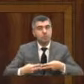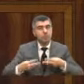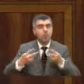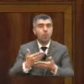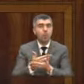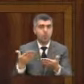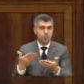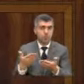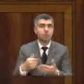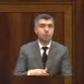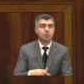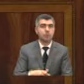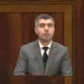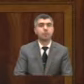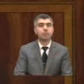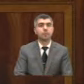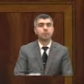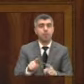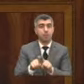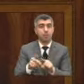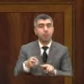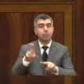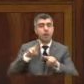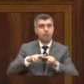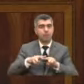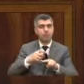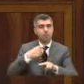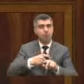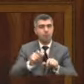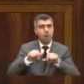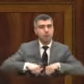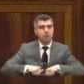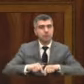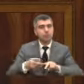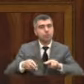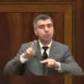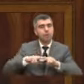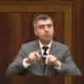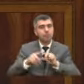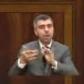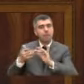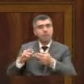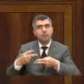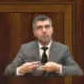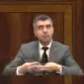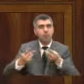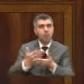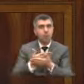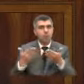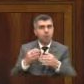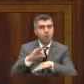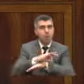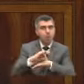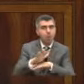كنشرف على هذا القطاع مع الوكاله اللي مكلفه برقمنات الاقتصاد المغربي والاداره